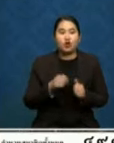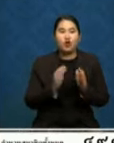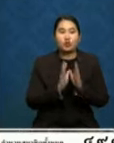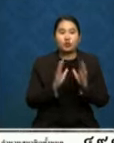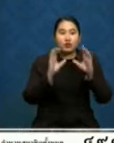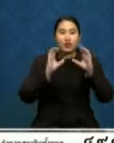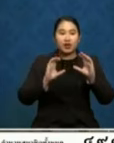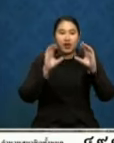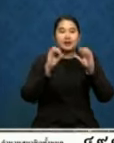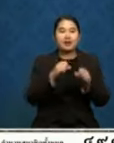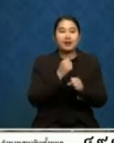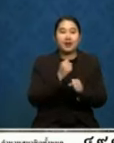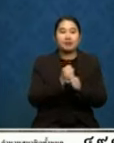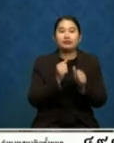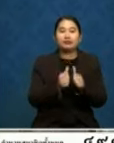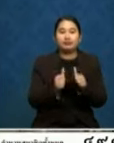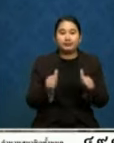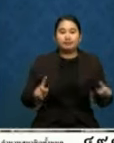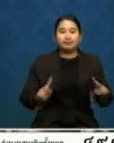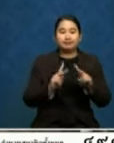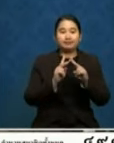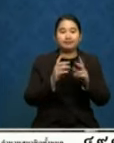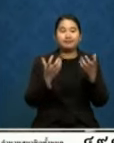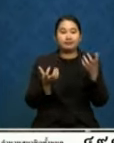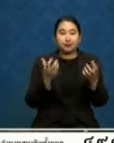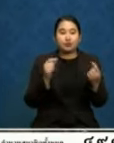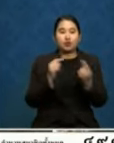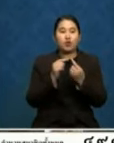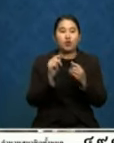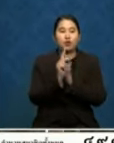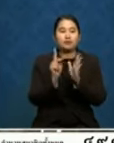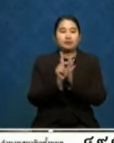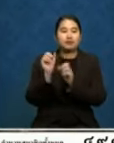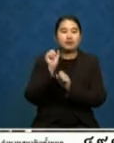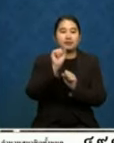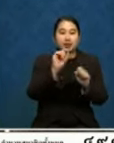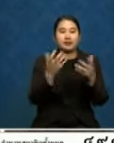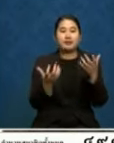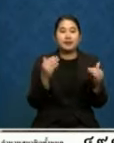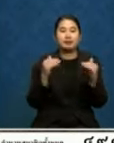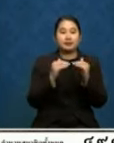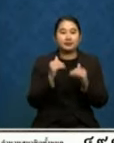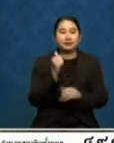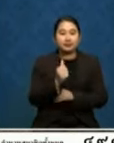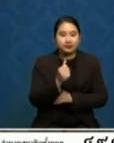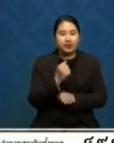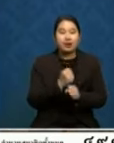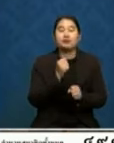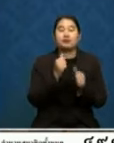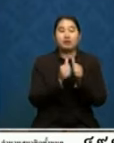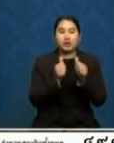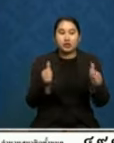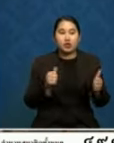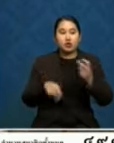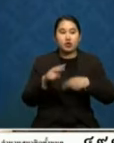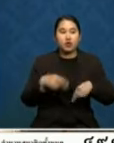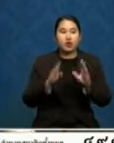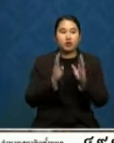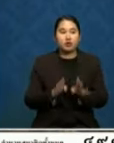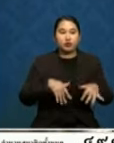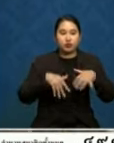ดีๆในกระทรวงยุติธรรมนะครับที่บังคับใช้กฎหมายที่เป็นธรรมแล้วก็ทำได้ดีมากในการคุ้มครองสิทธิของประชาชนนะ